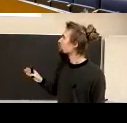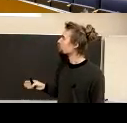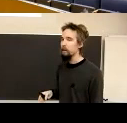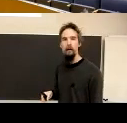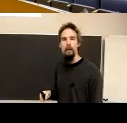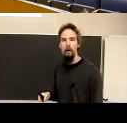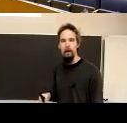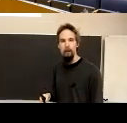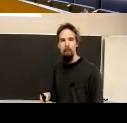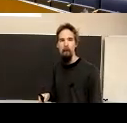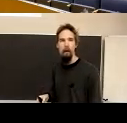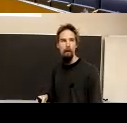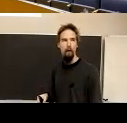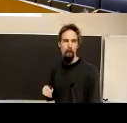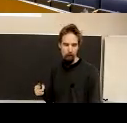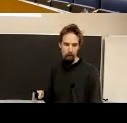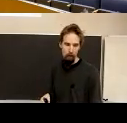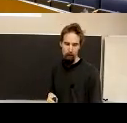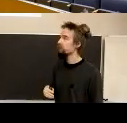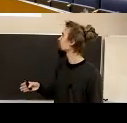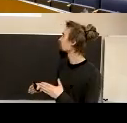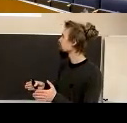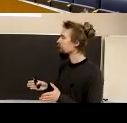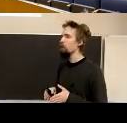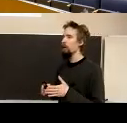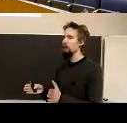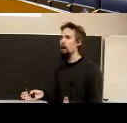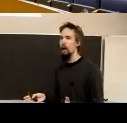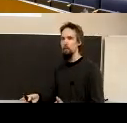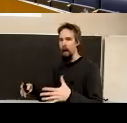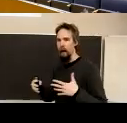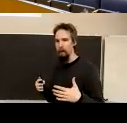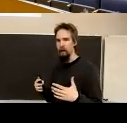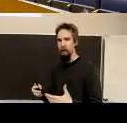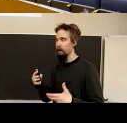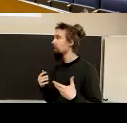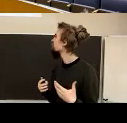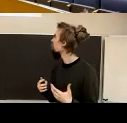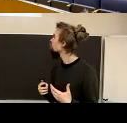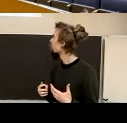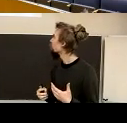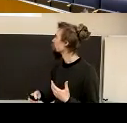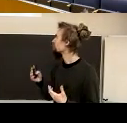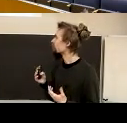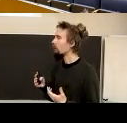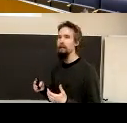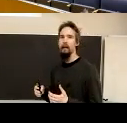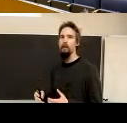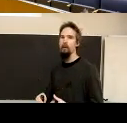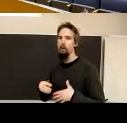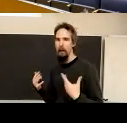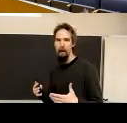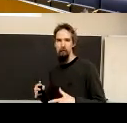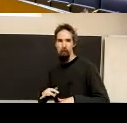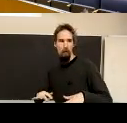olemisen kognition tiloihin, joka just niin kuin mahdollistaa sen, että me koetaan maailma vähemmän tavallaan itsen kautta. Ja sitten hän ajatteli, että